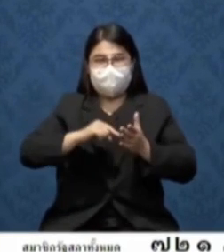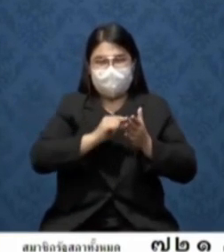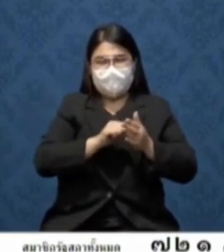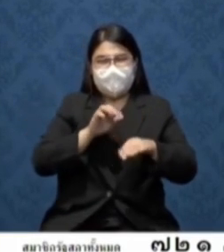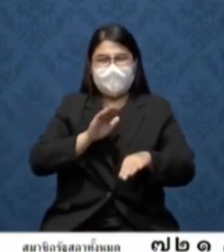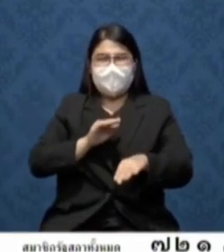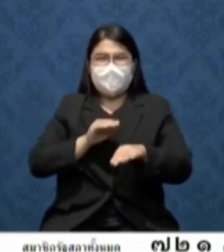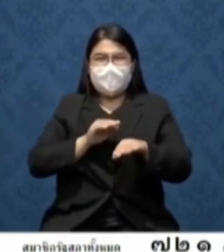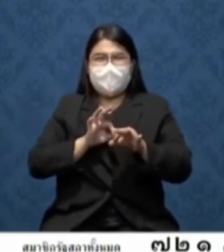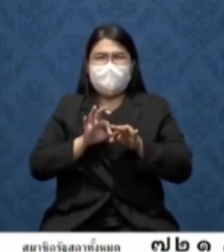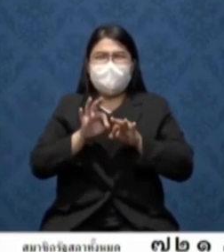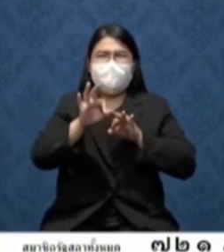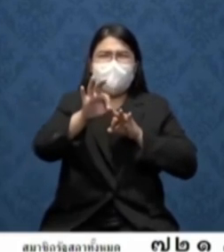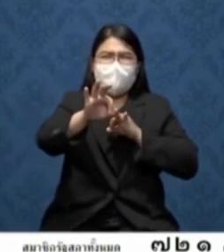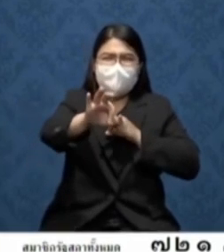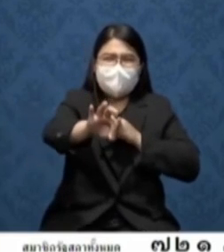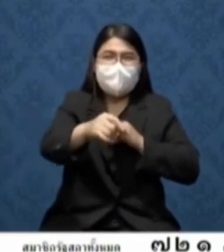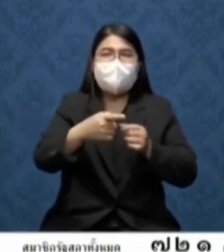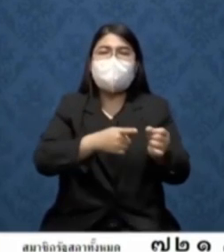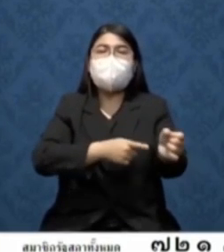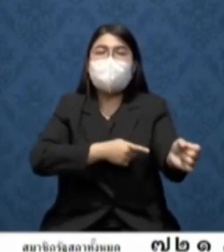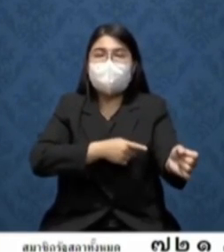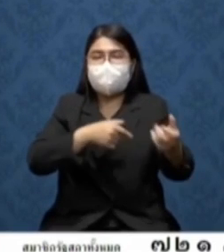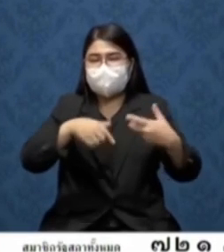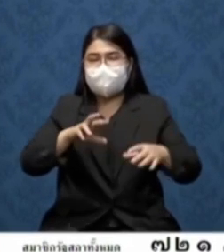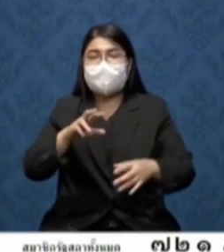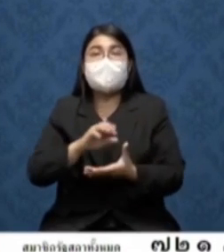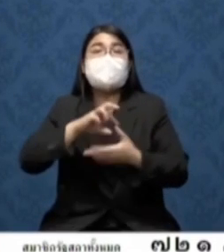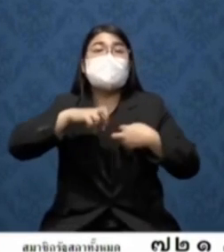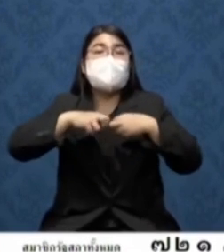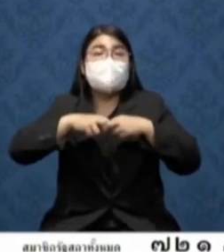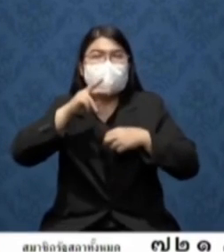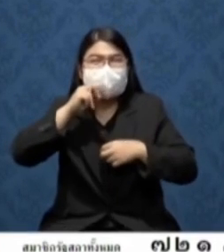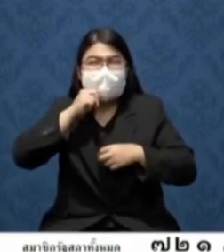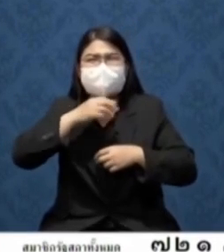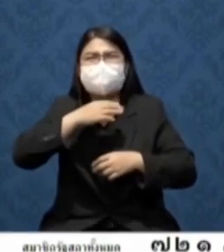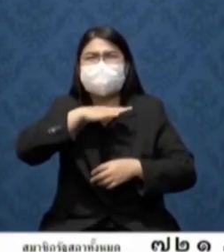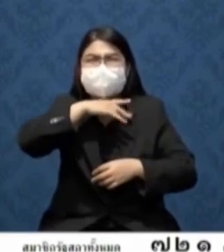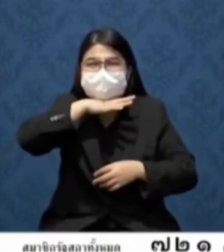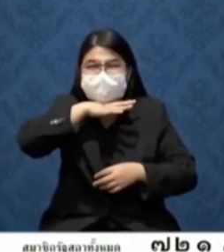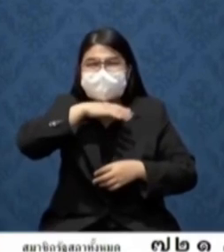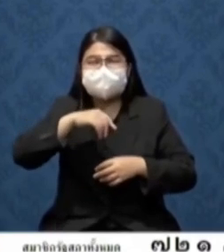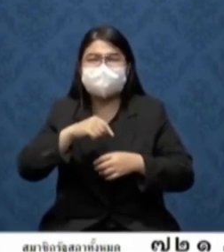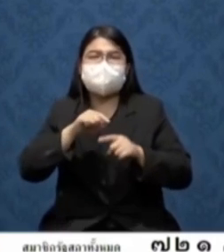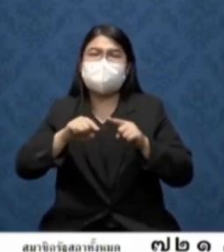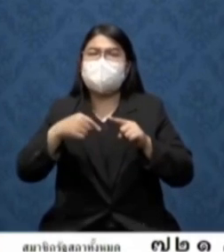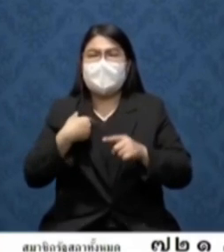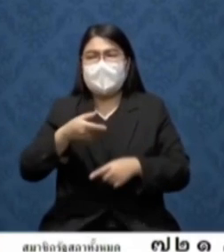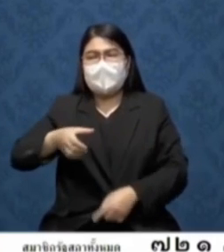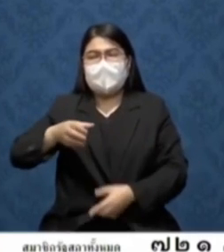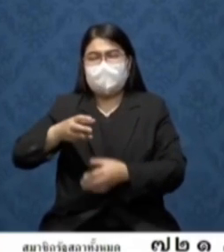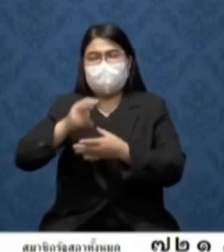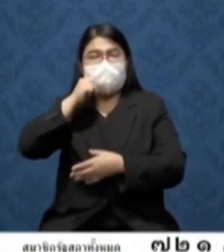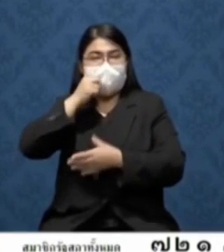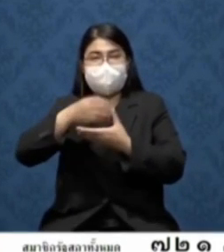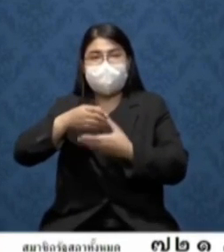ติพันธุ์ปัญหาน้ำประปาขุ่นข้นสกปรกไหลอ่อนที่อย่าว่าแต่จะใช้ดื่มได้เหมือนประเทศที่พัฒ